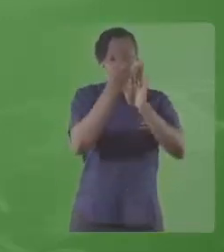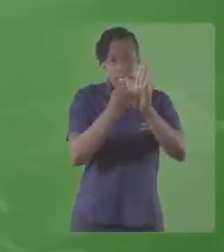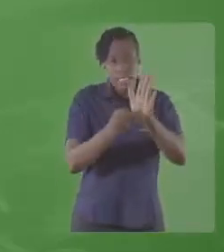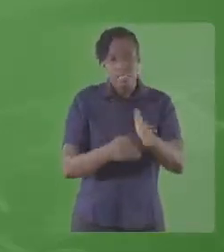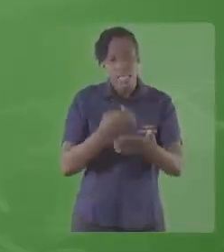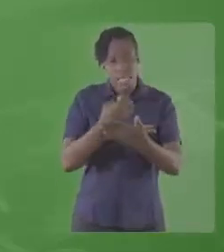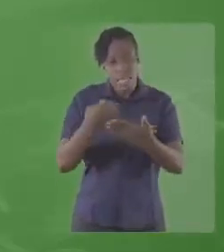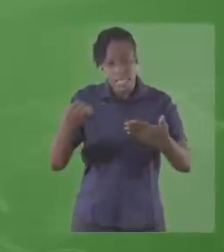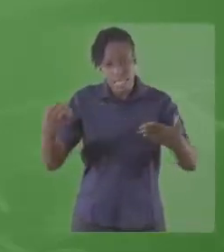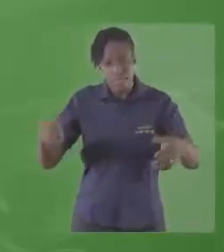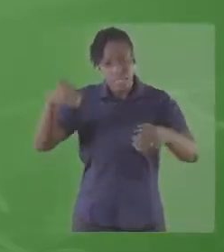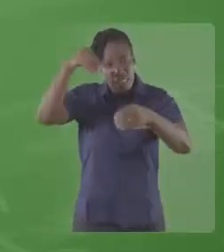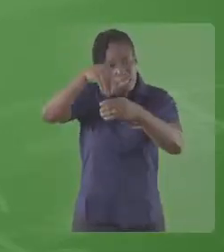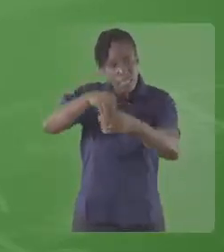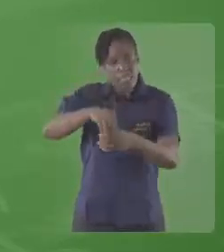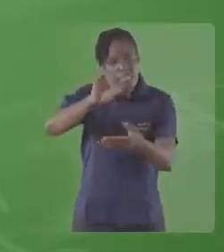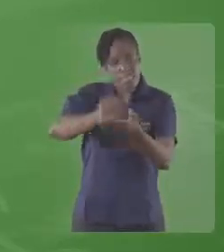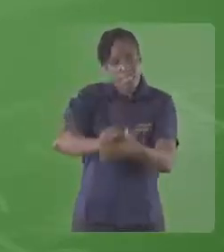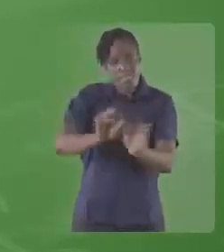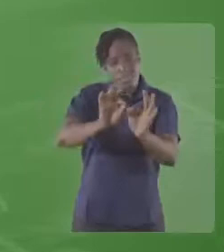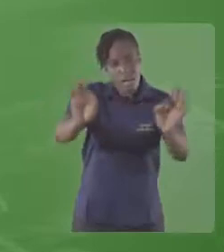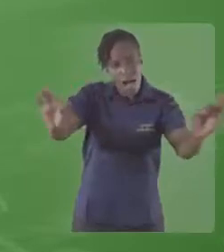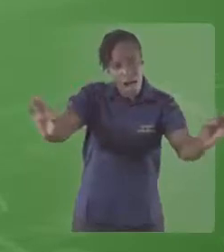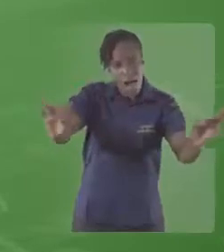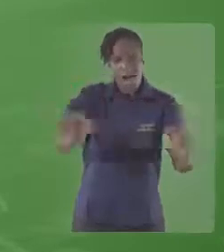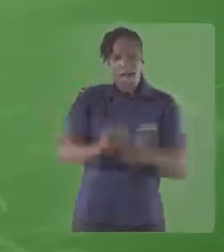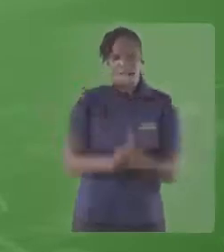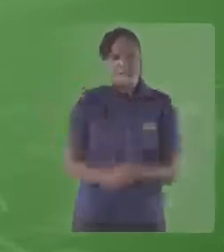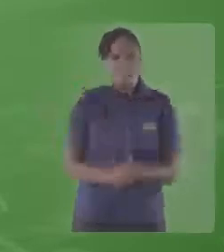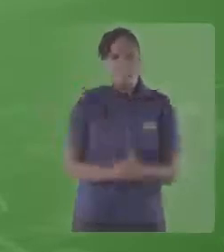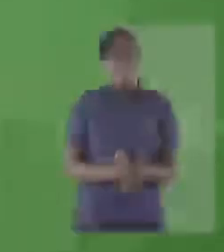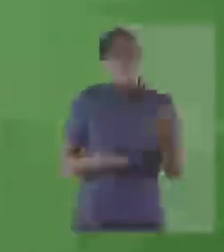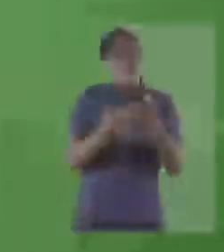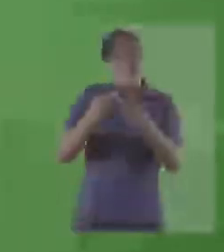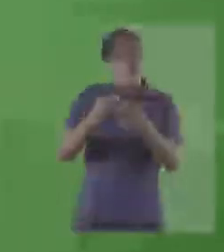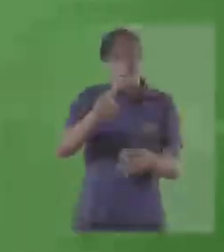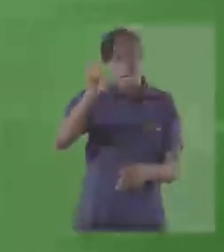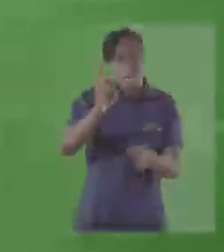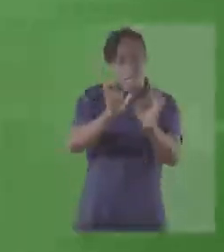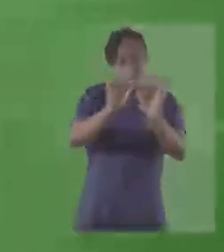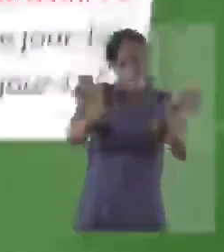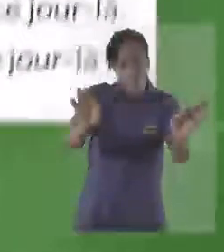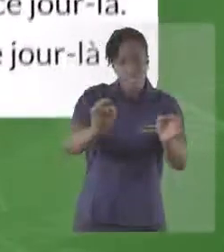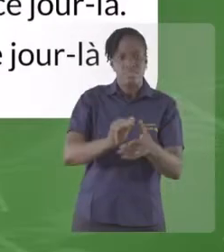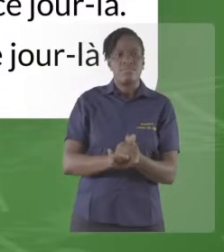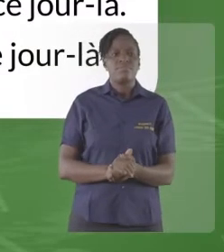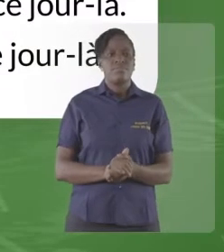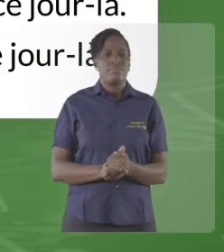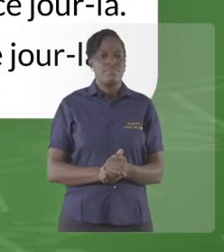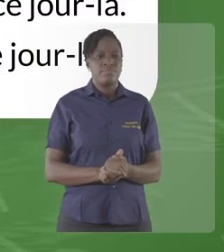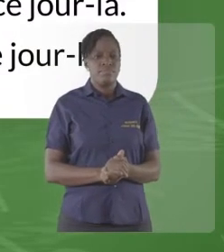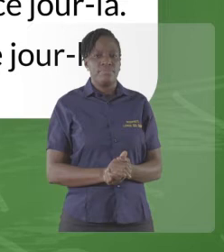Identifie les éléments contenus dans cette phrase par rapport à la première que nous avions lue.